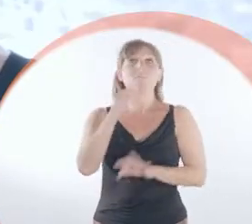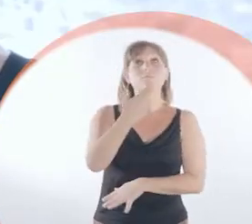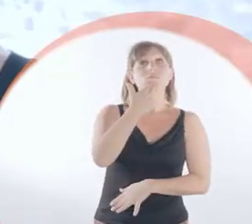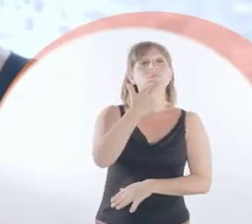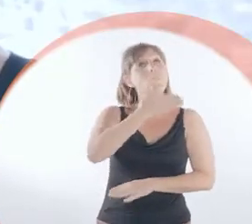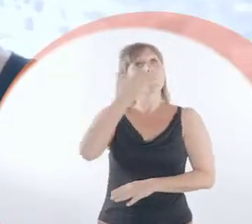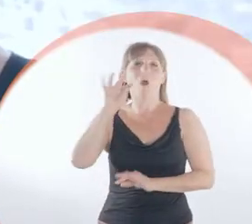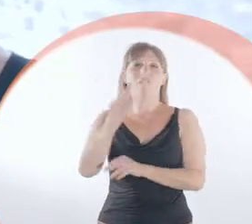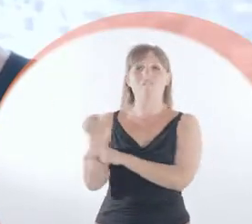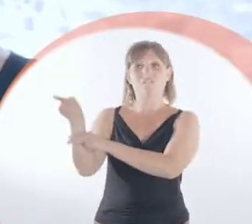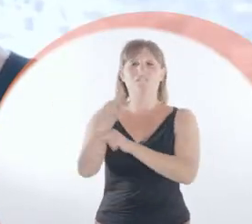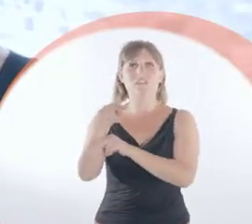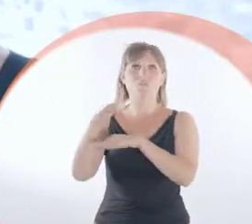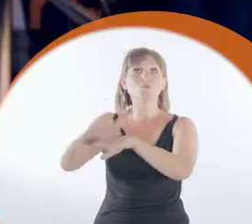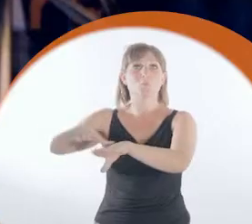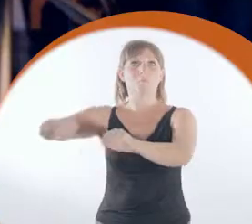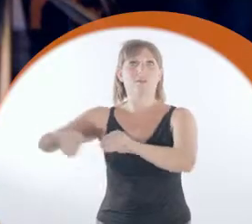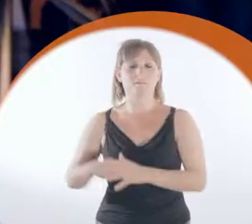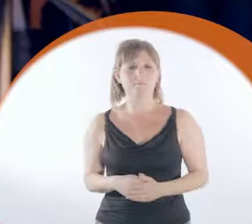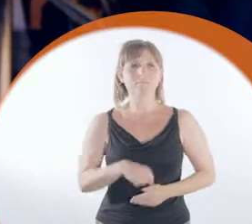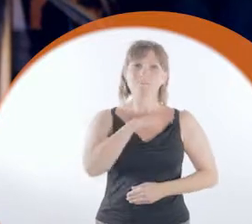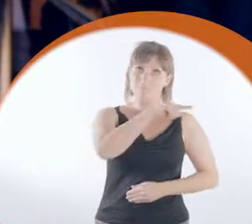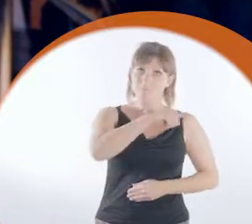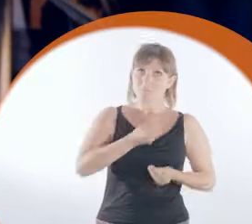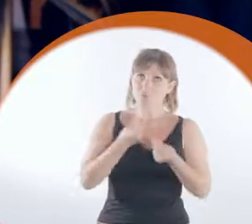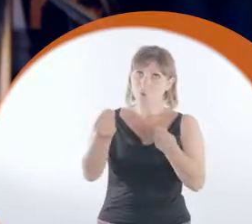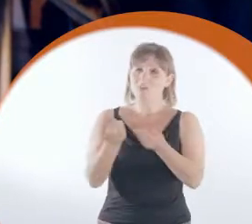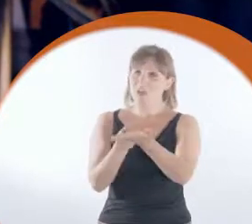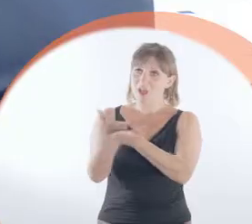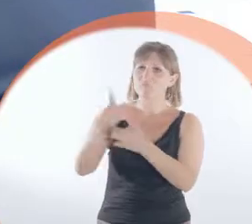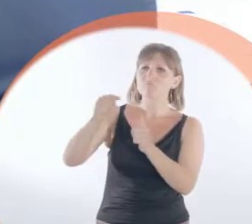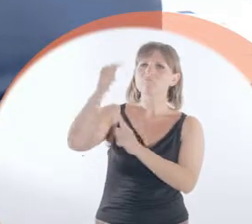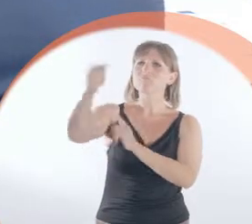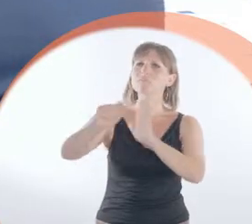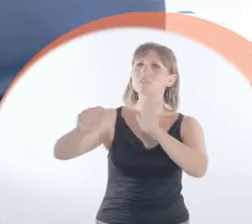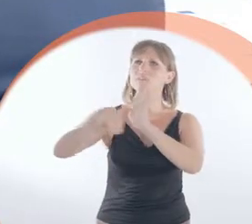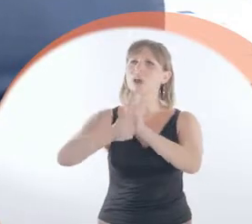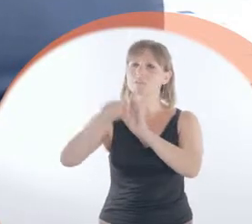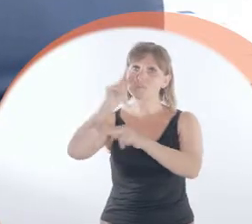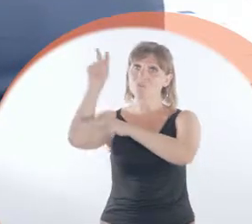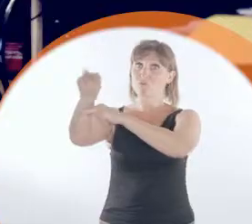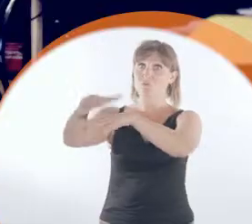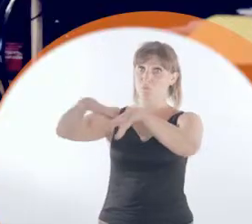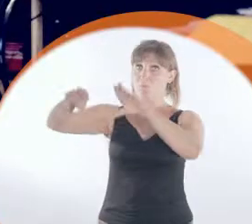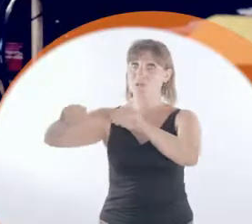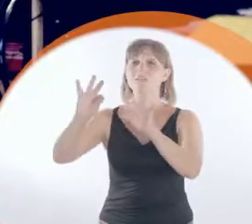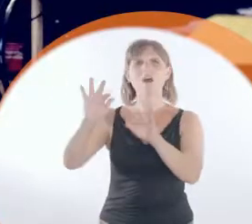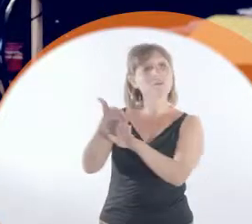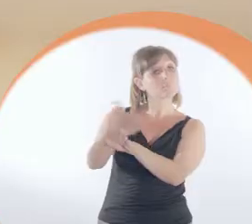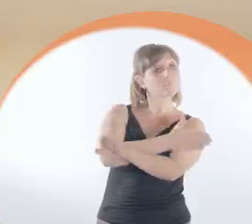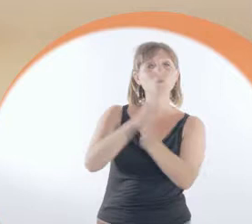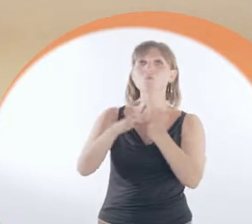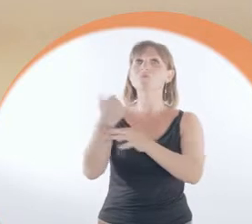'organisation des réunions avec la CIA, ce sont les visites de terrain. Je vous tiendrai informés de la date pour que vous puissiez également aller voir sur place